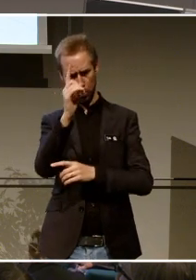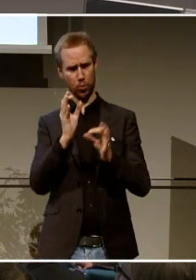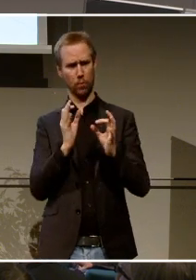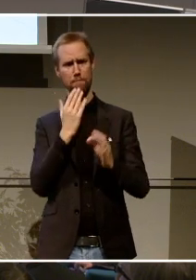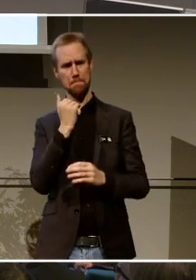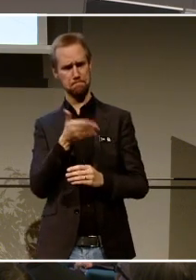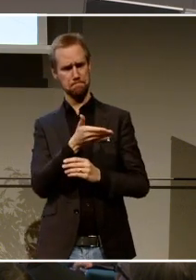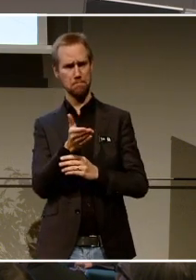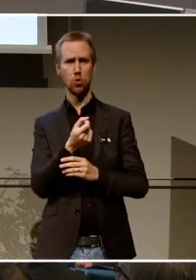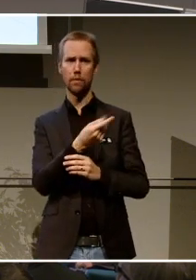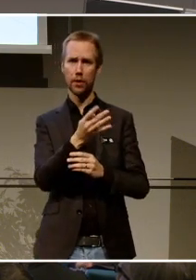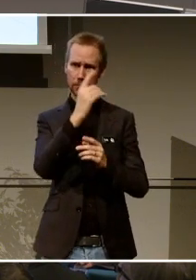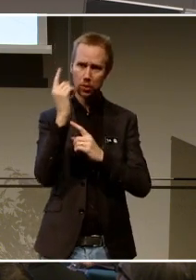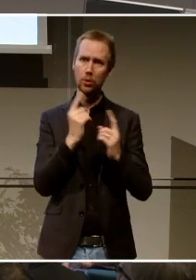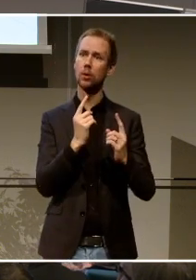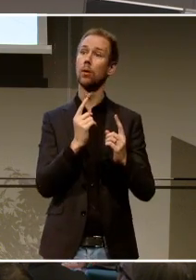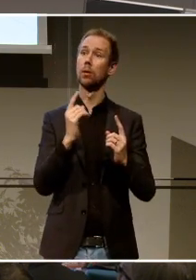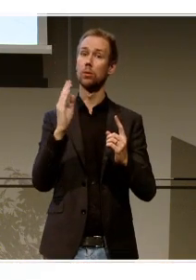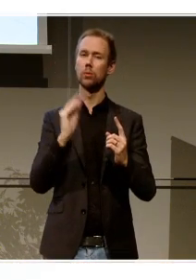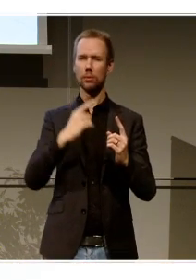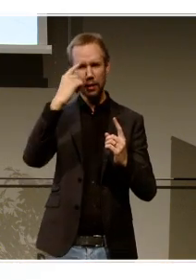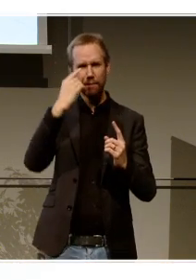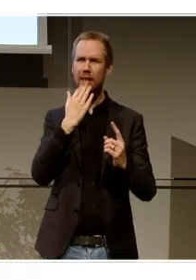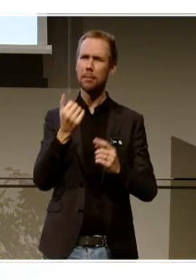vilka behov vill vi observera och utveckla?